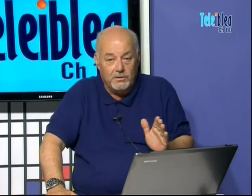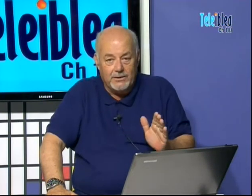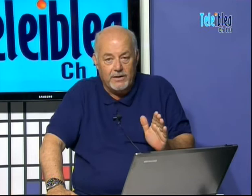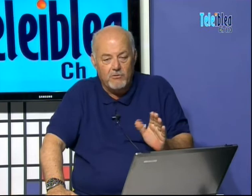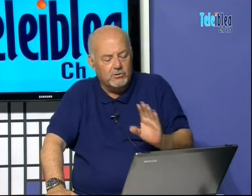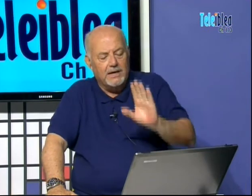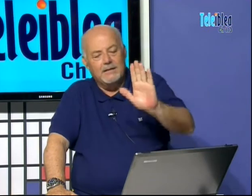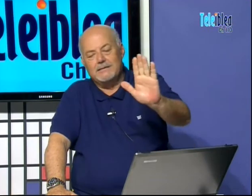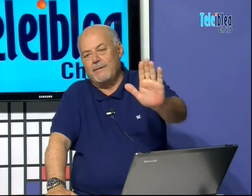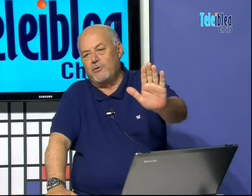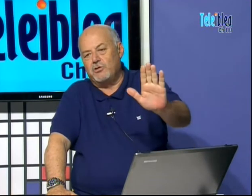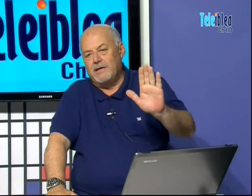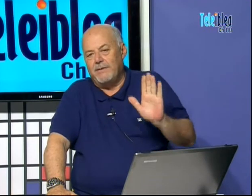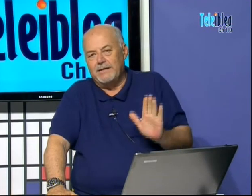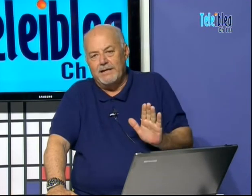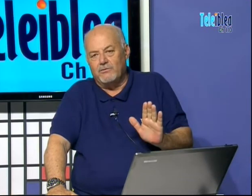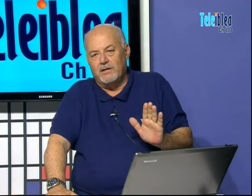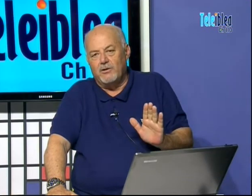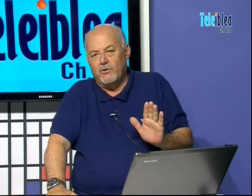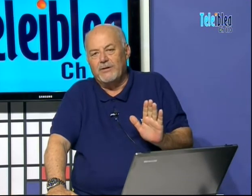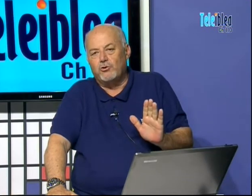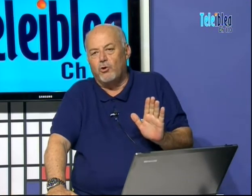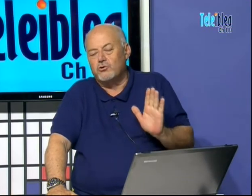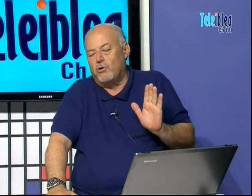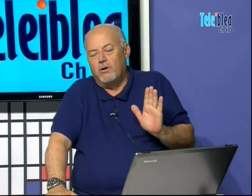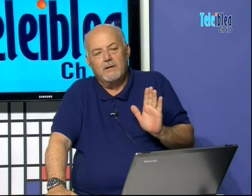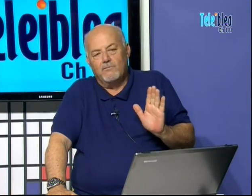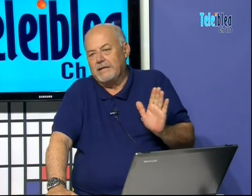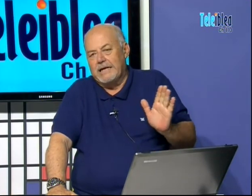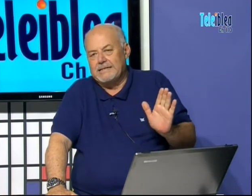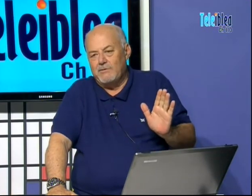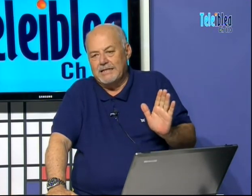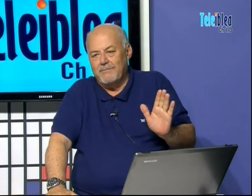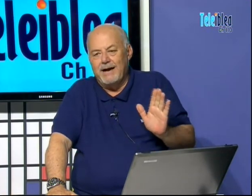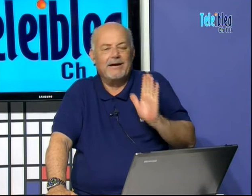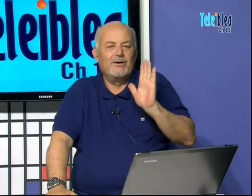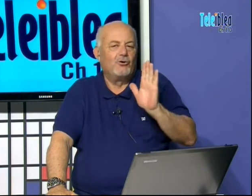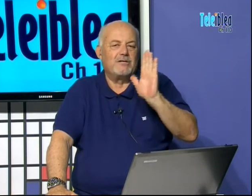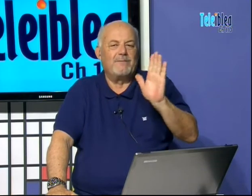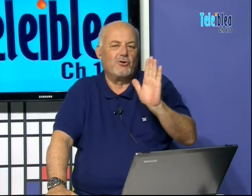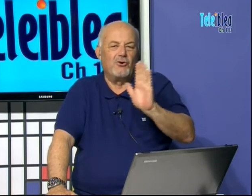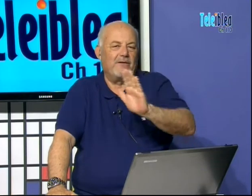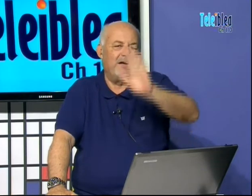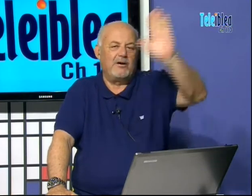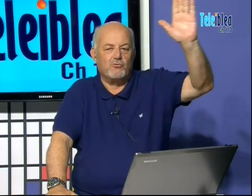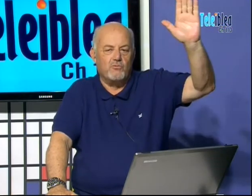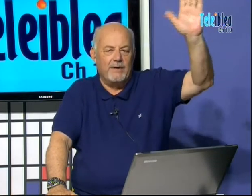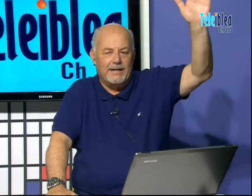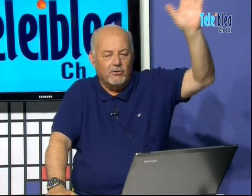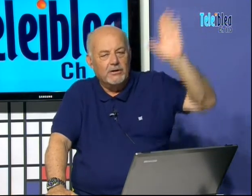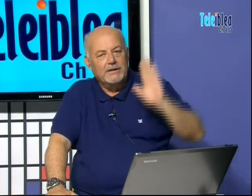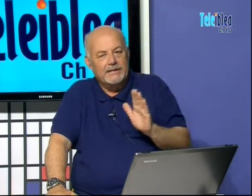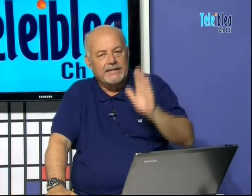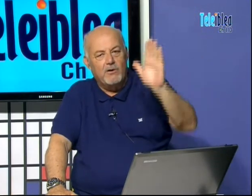famoso modello Ragusa, siamo riusciti a mantenere un territorio intonso, vuol dire che siamo stati bravi. Non c'è bisogno che viene uno